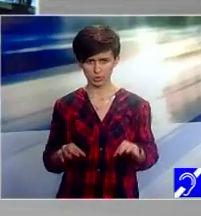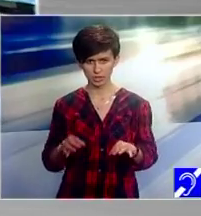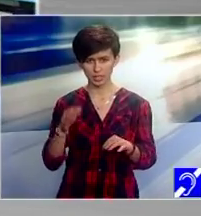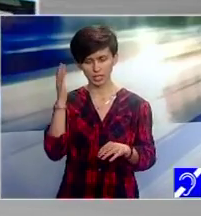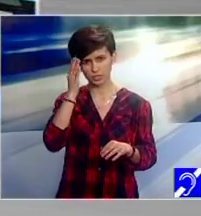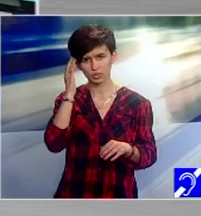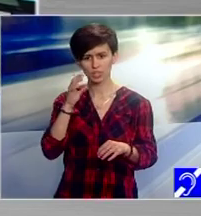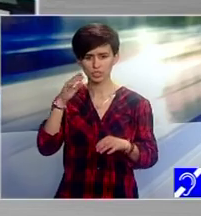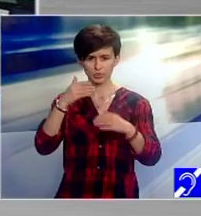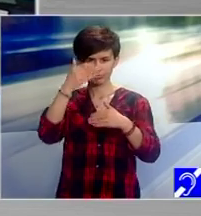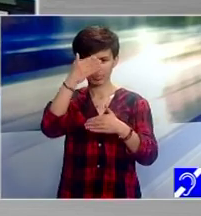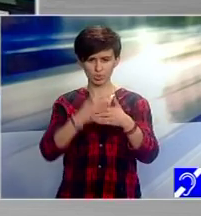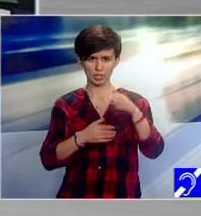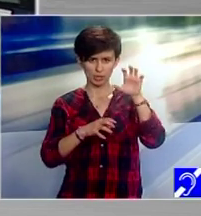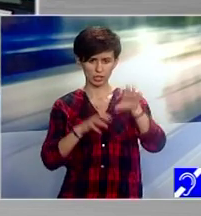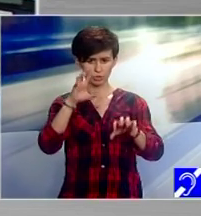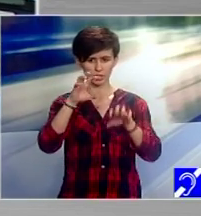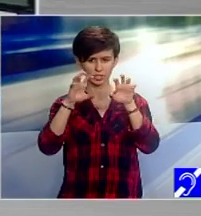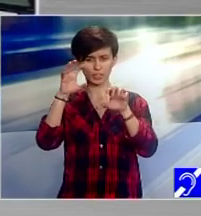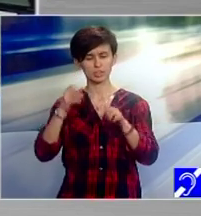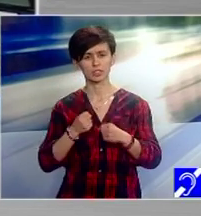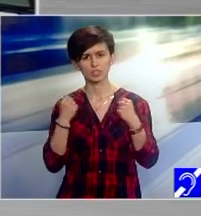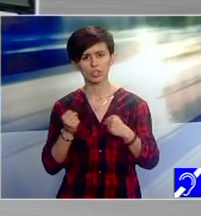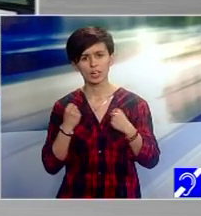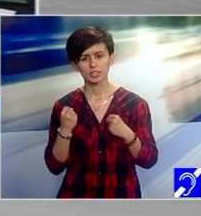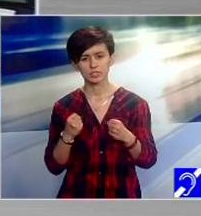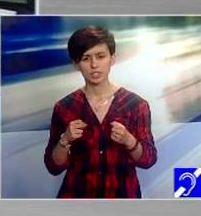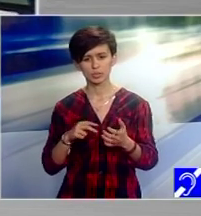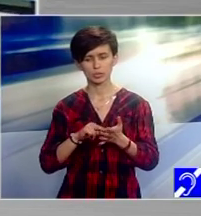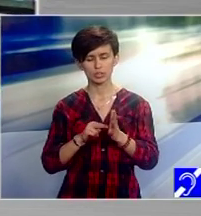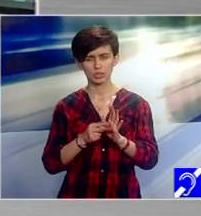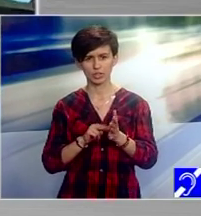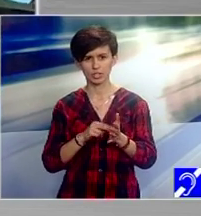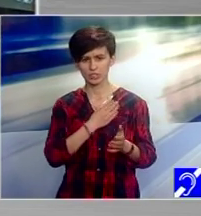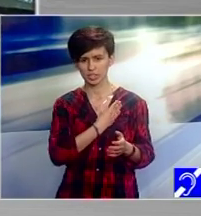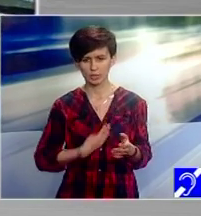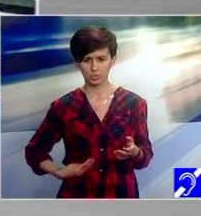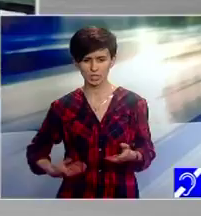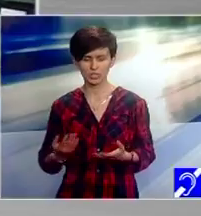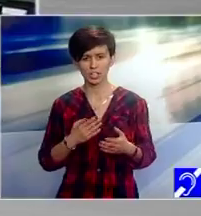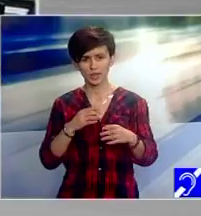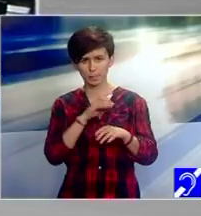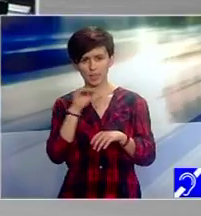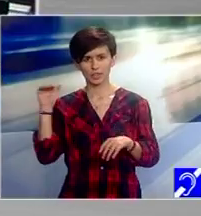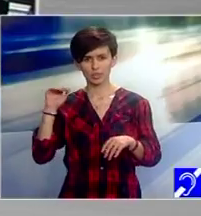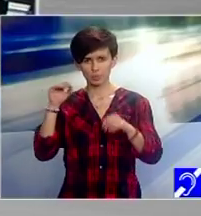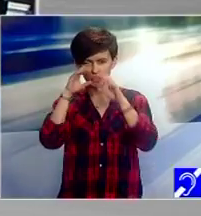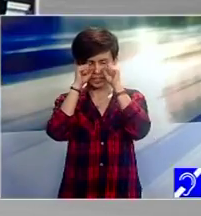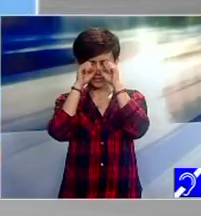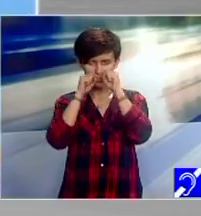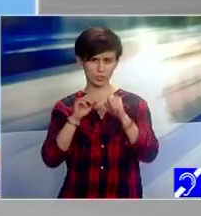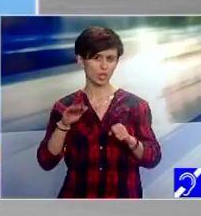realizată cu un ONG și cu un prieten, cu cei din București, da, în care copiii nevăzători au avut șansa să